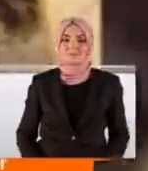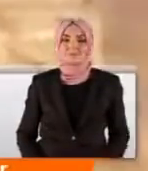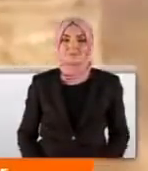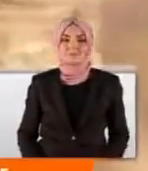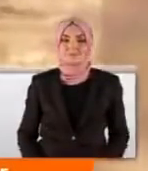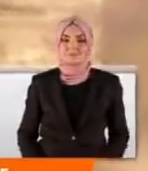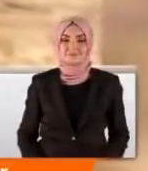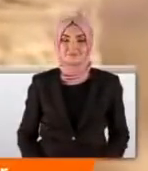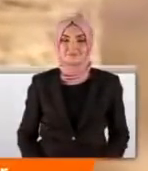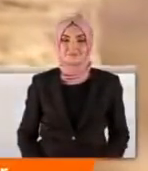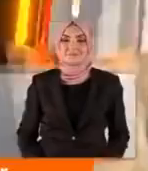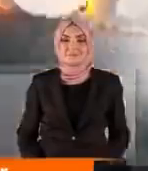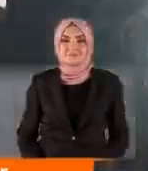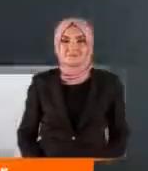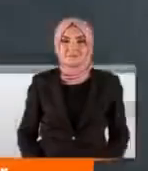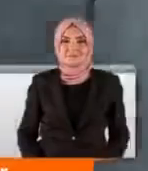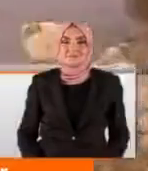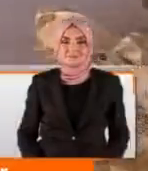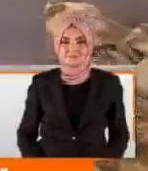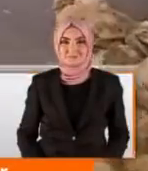seninle. Canlandı, kendine geldi.